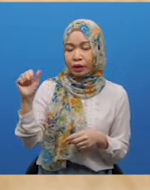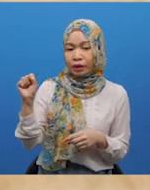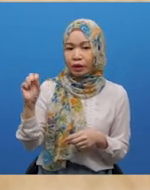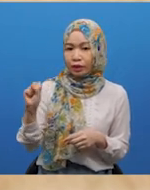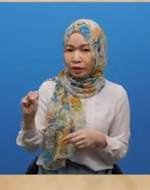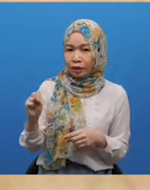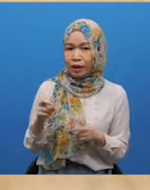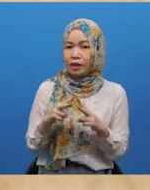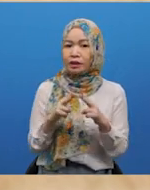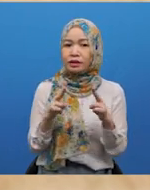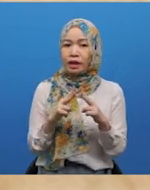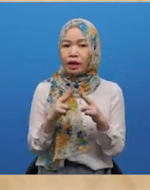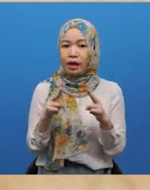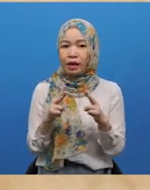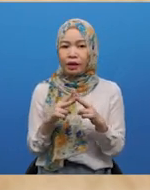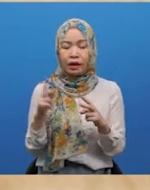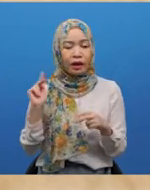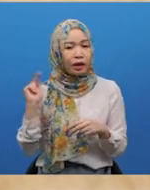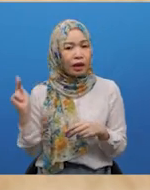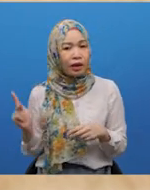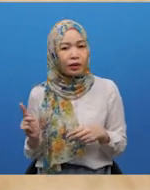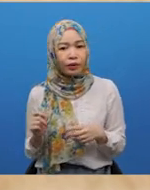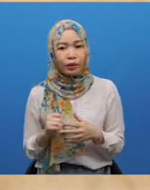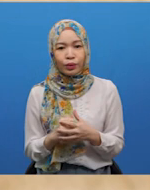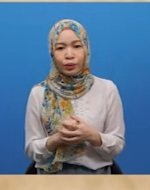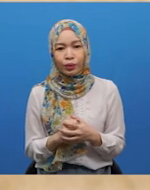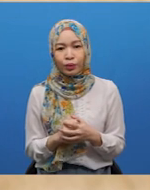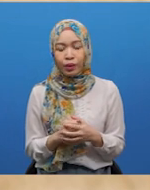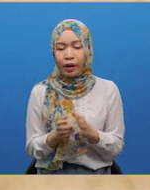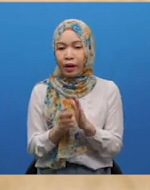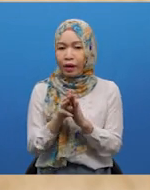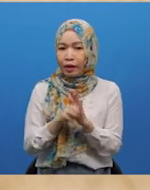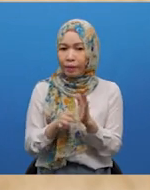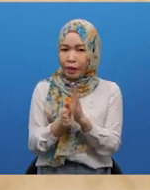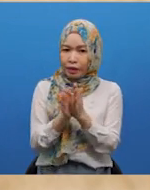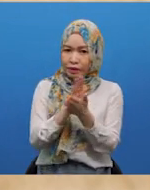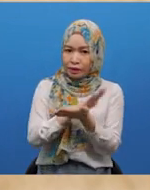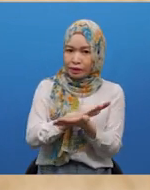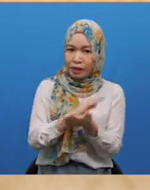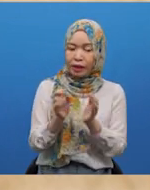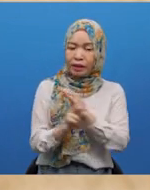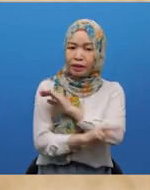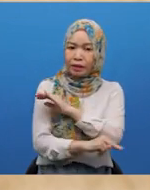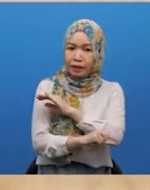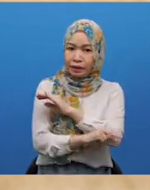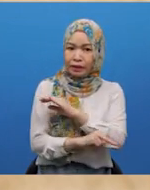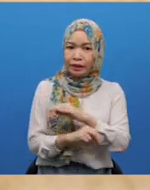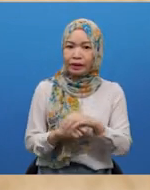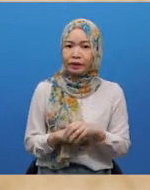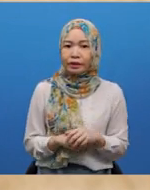sekalian mulia dan hina. Seisi negeri